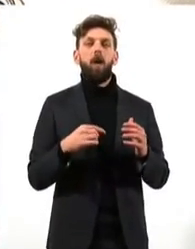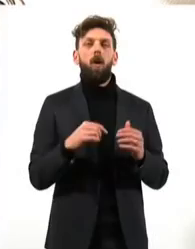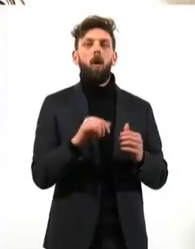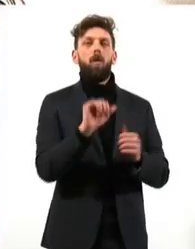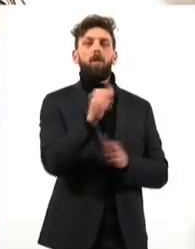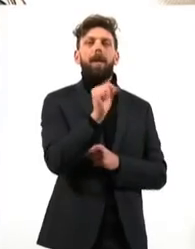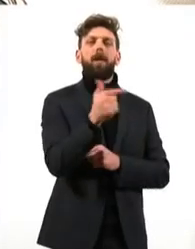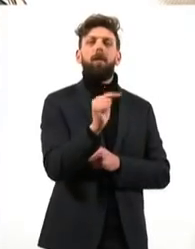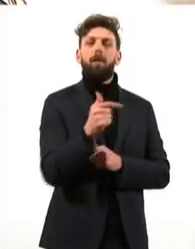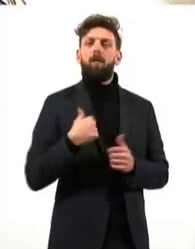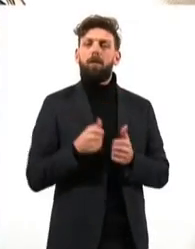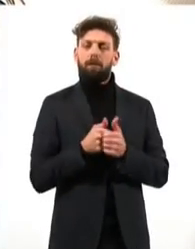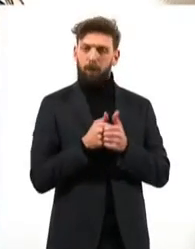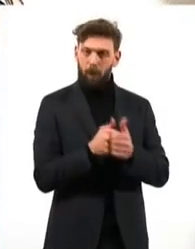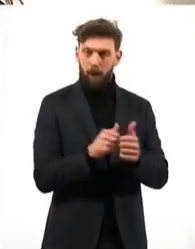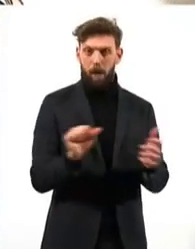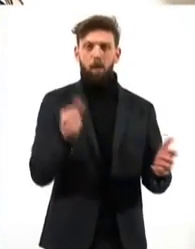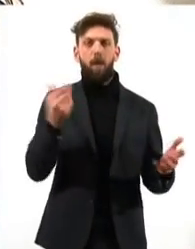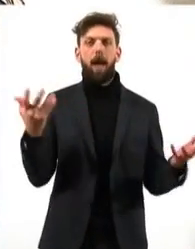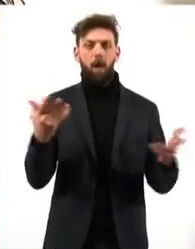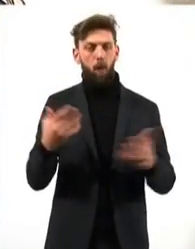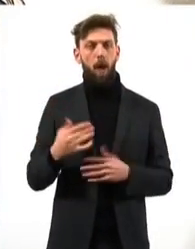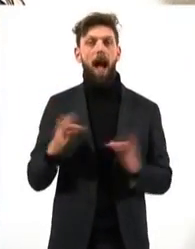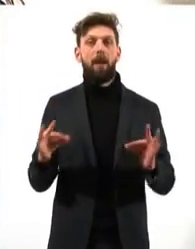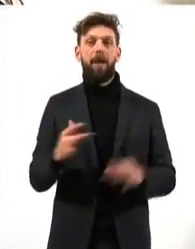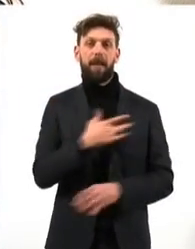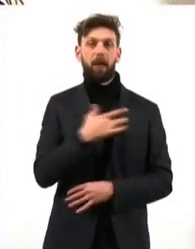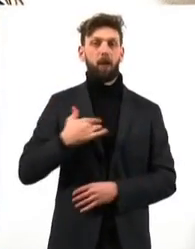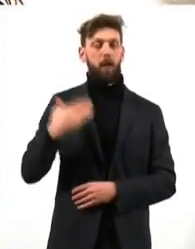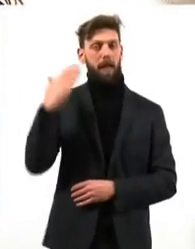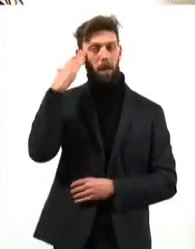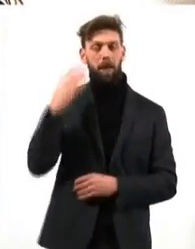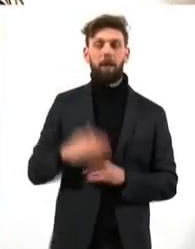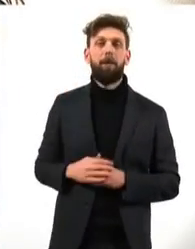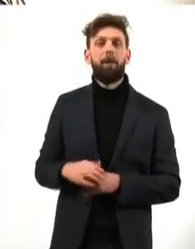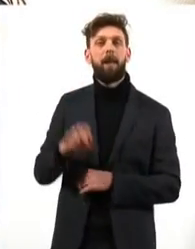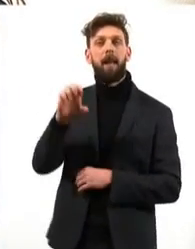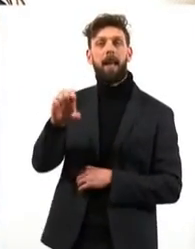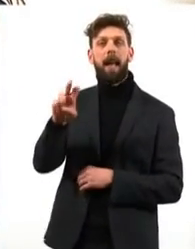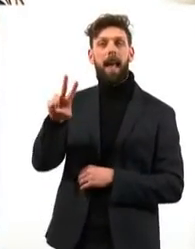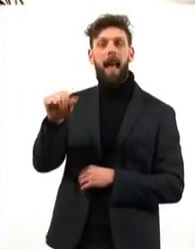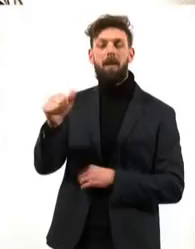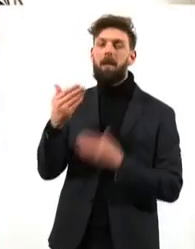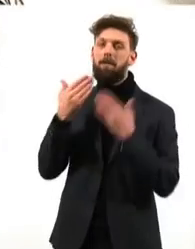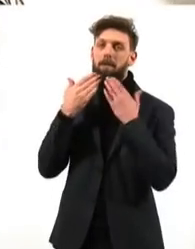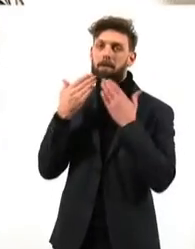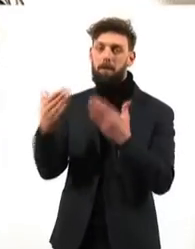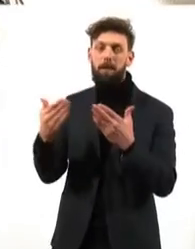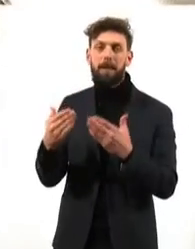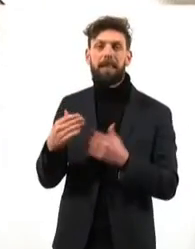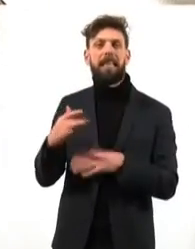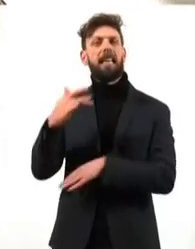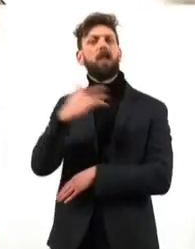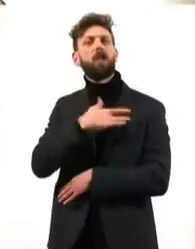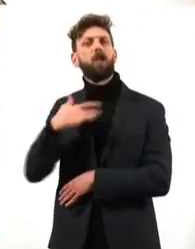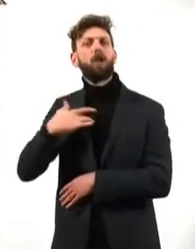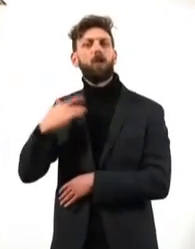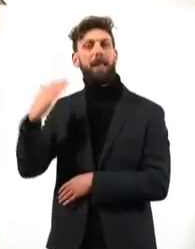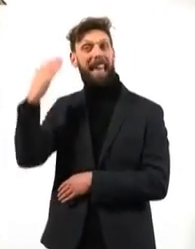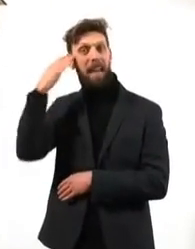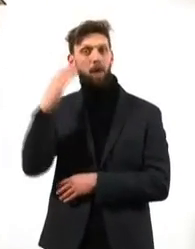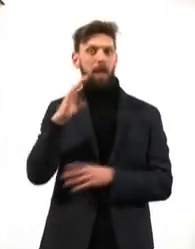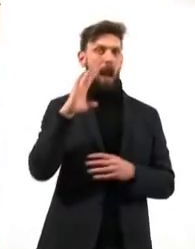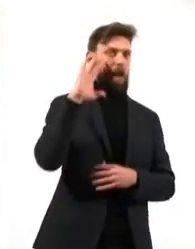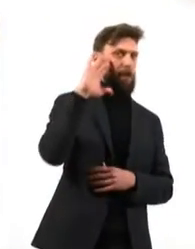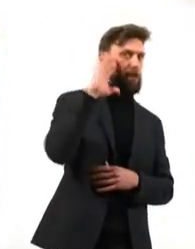parler d'abord de santé mentale. Merci Eva d'avoir fait la différence entre santé mentale et fou. Je crois que c'est vraiment quelque chose qui est très